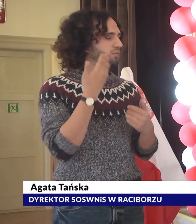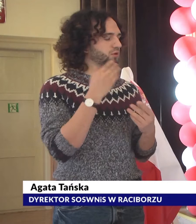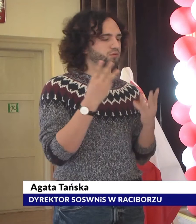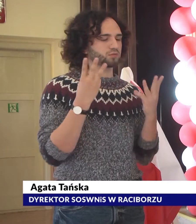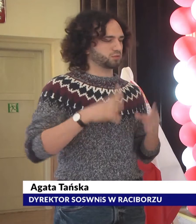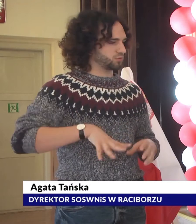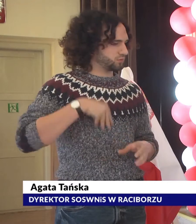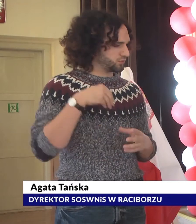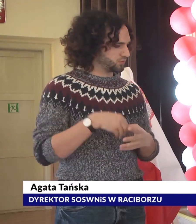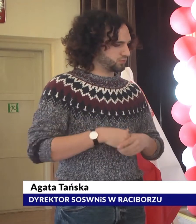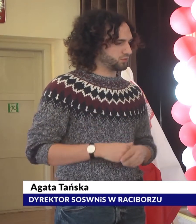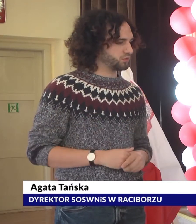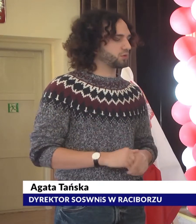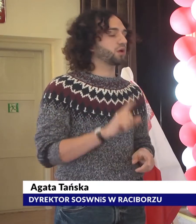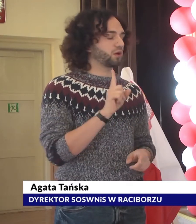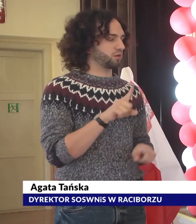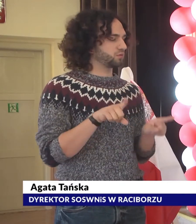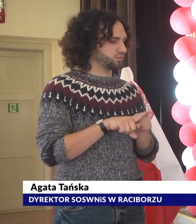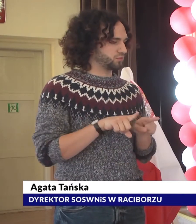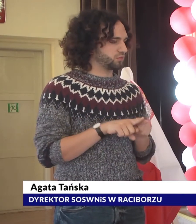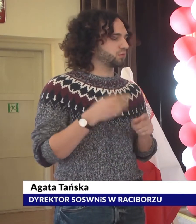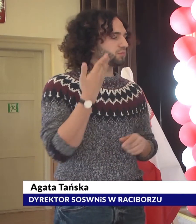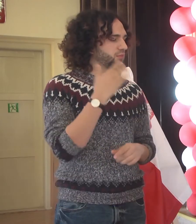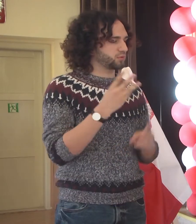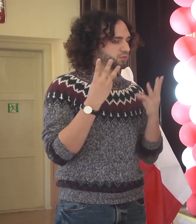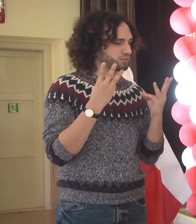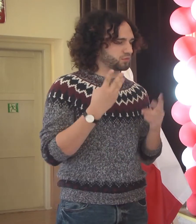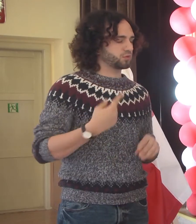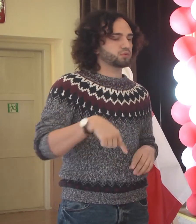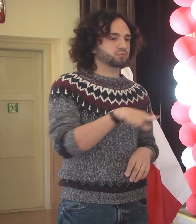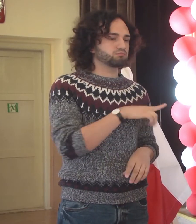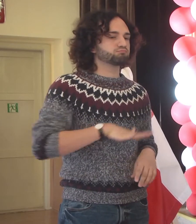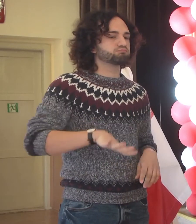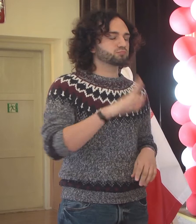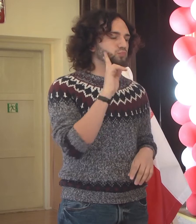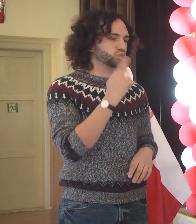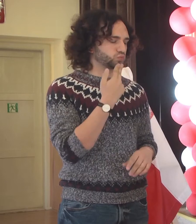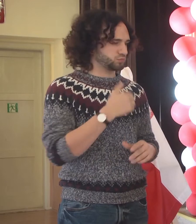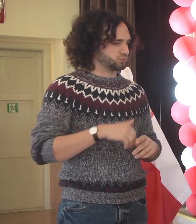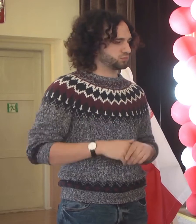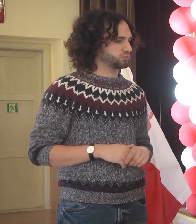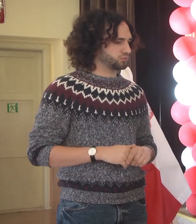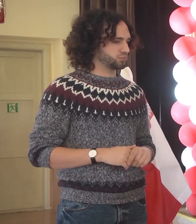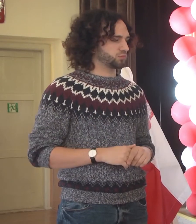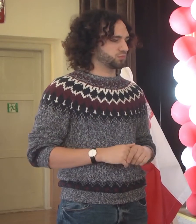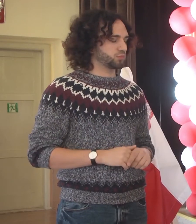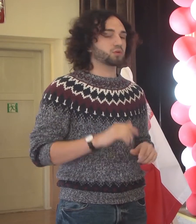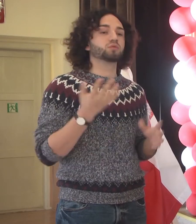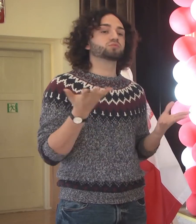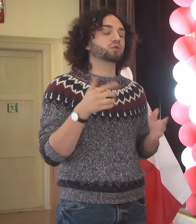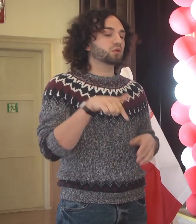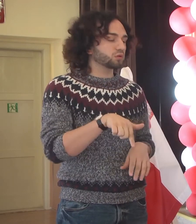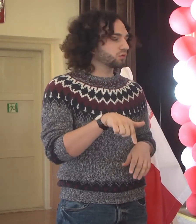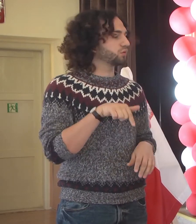dla całego narodu ale również bardzo ważne dla środowiska Osób Niesłyszących w jakim się znajdujemy